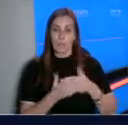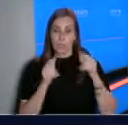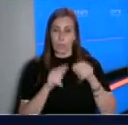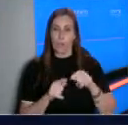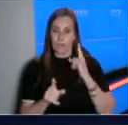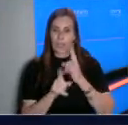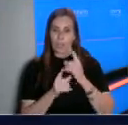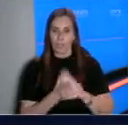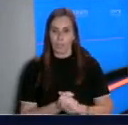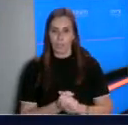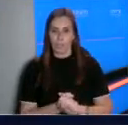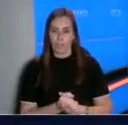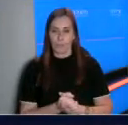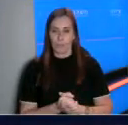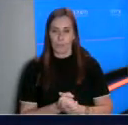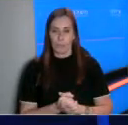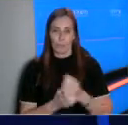שיבוא וינגיש את זה לקהל.